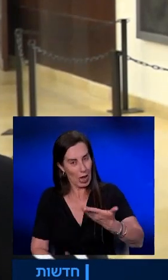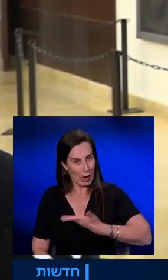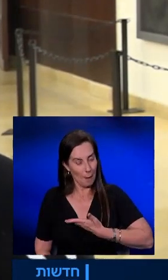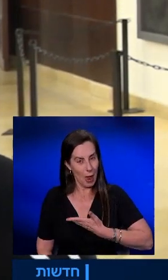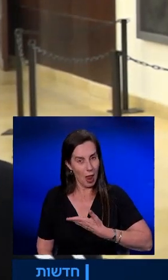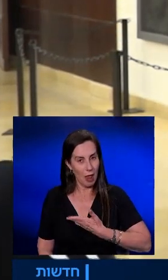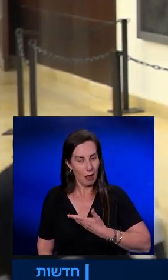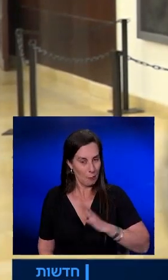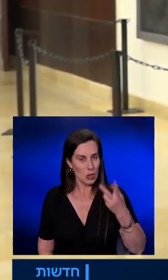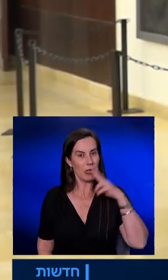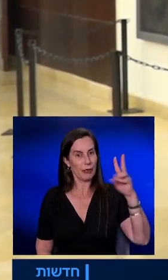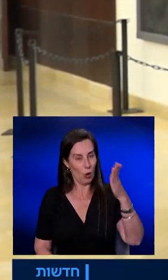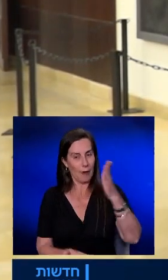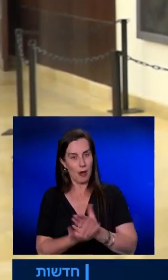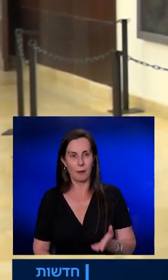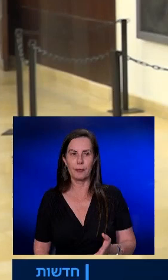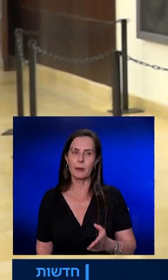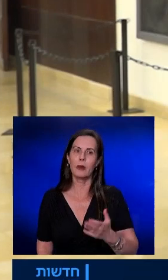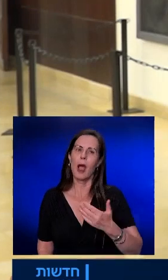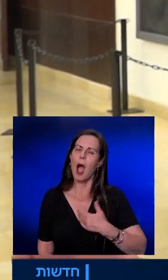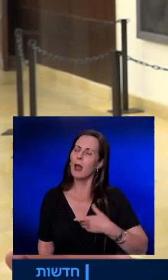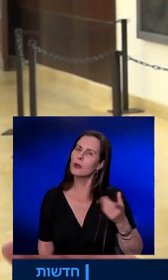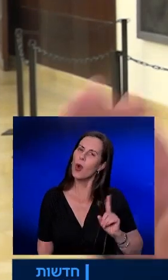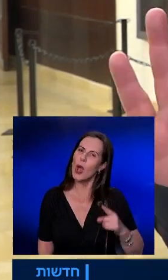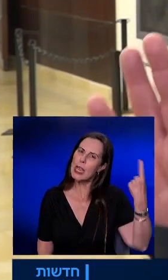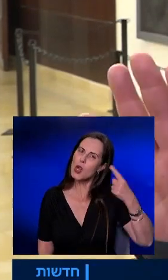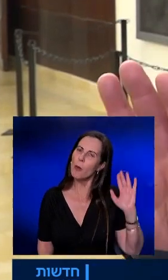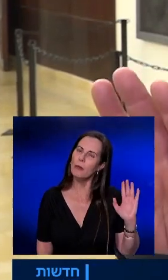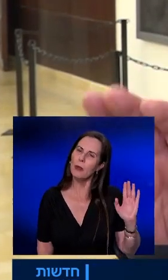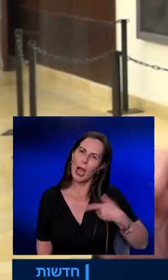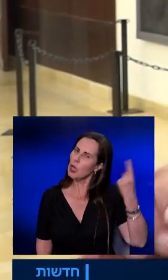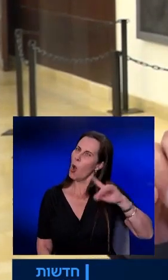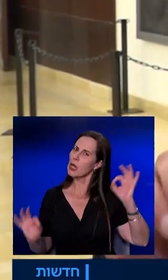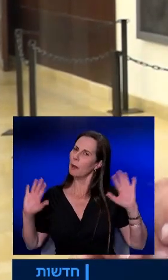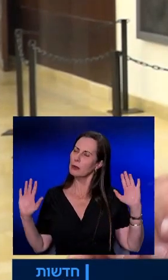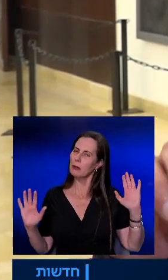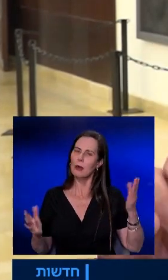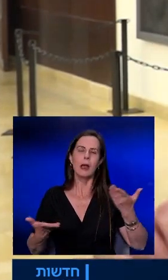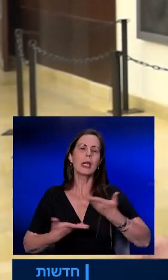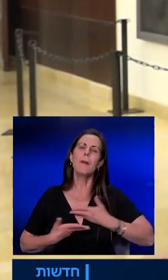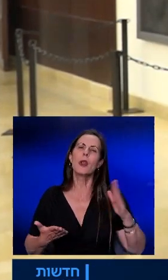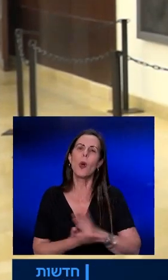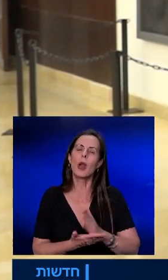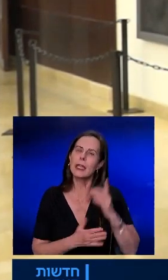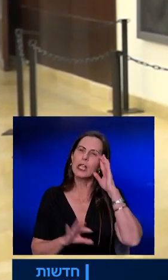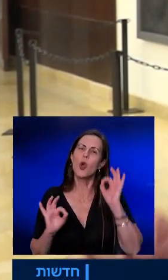הבטחות שכבר קיבלת? תראי, אנחנו איום לא איימנו. קיבלנו החלטה